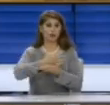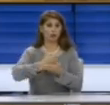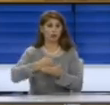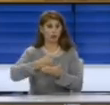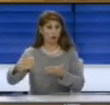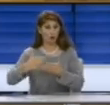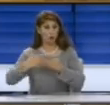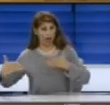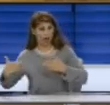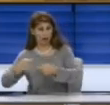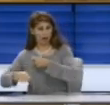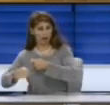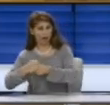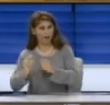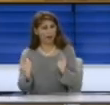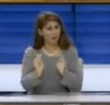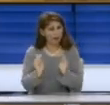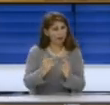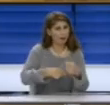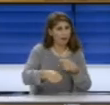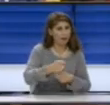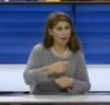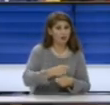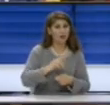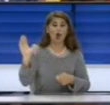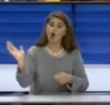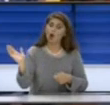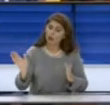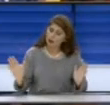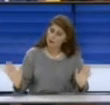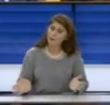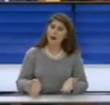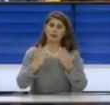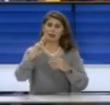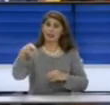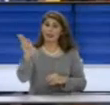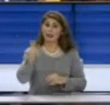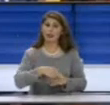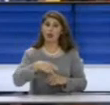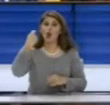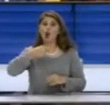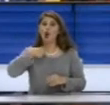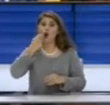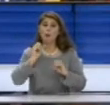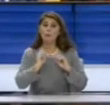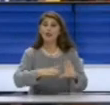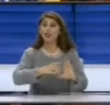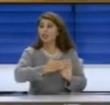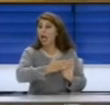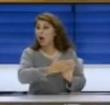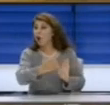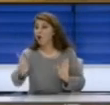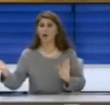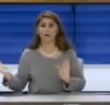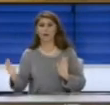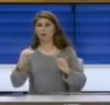η μεγάλη επιχείρηση ή και η μικρομεσαία? Και όταν, εν πάση περιπτώσει, καταργούμε τις γονικές παροχές για όλους,